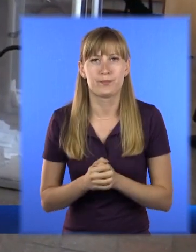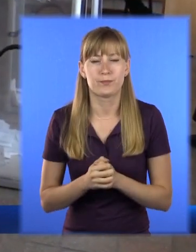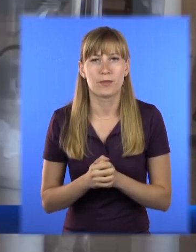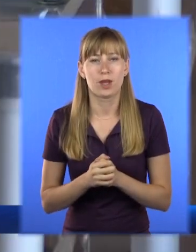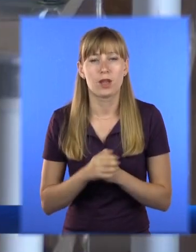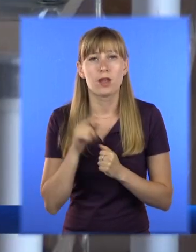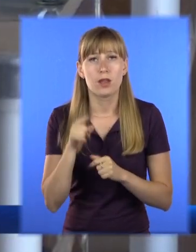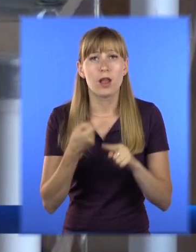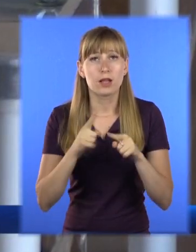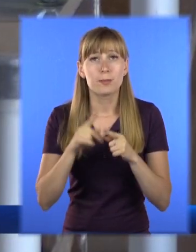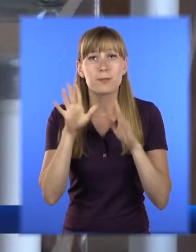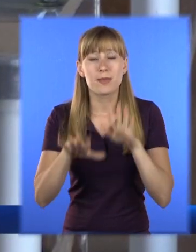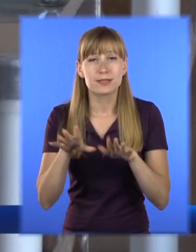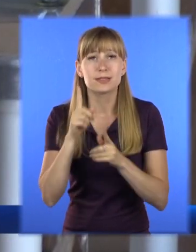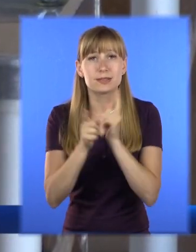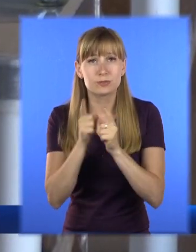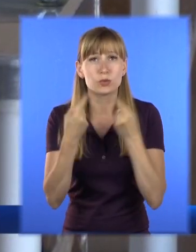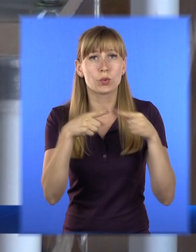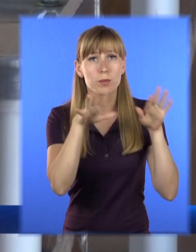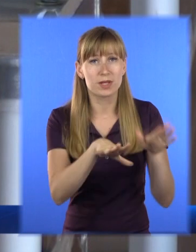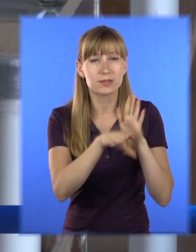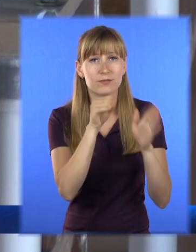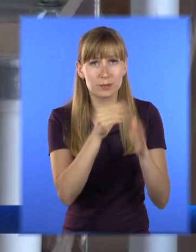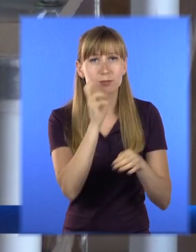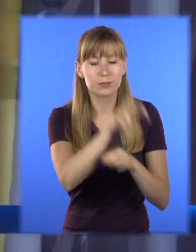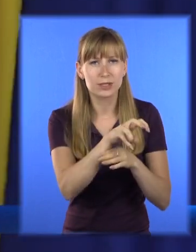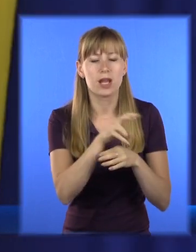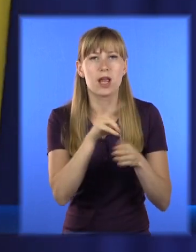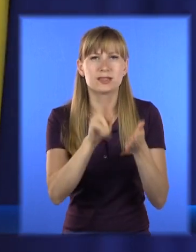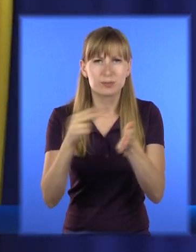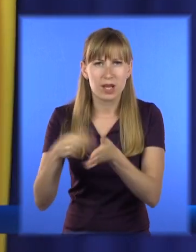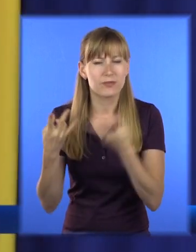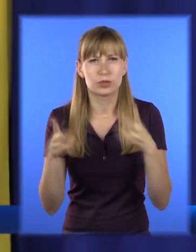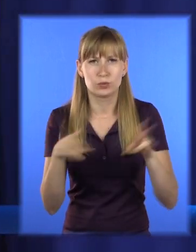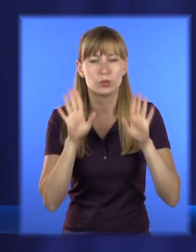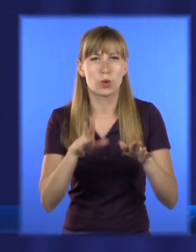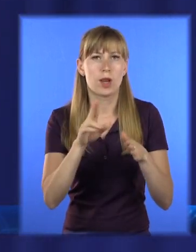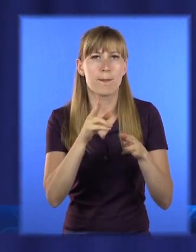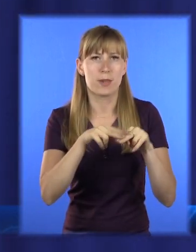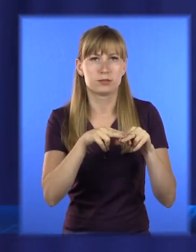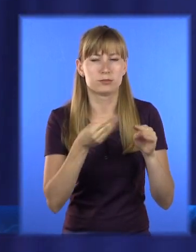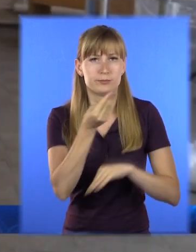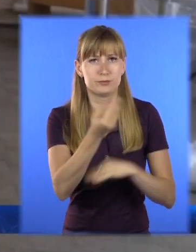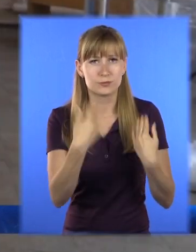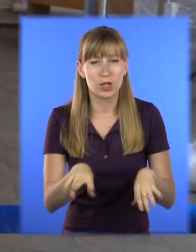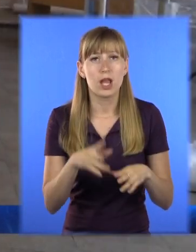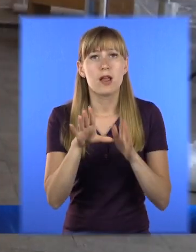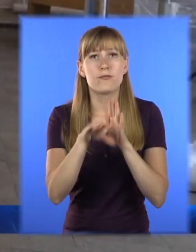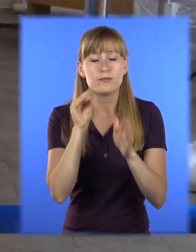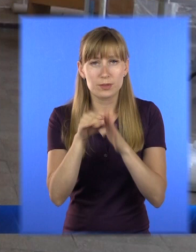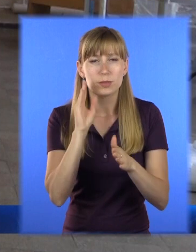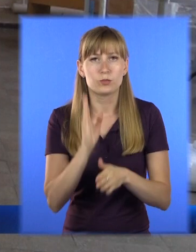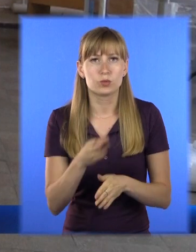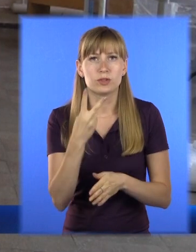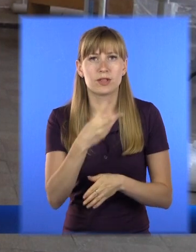президентських виборів, для цього зараз не потрібні довідки, лише паспорт. Саме голосування відбудеться 21 липня. На